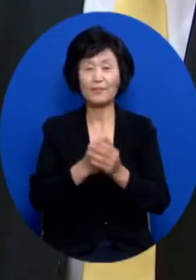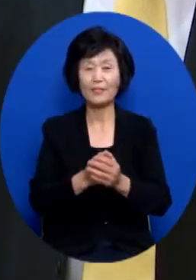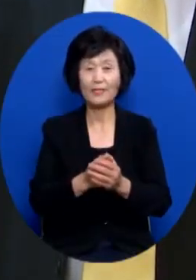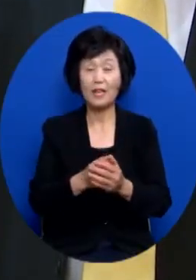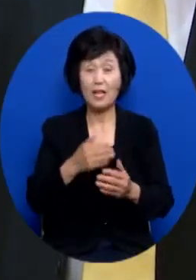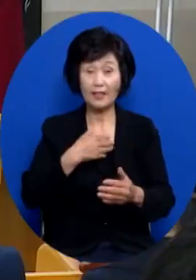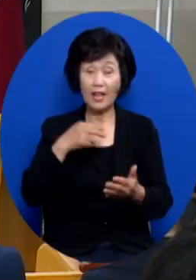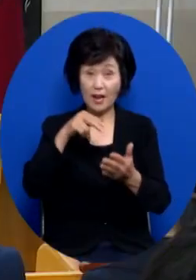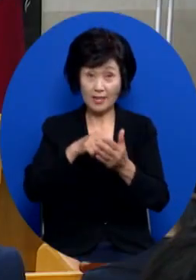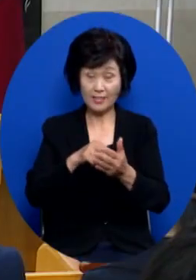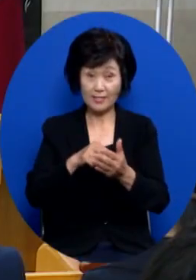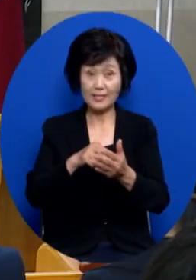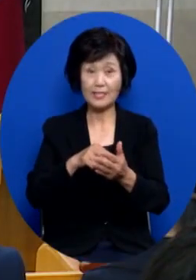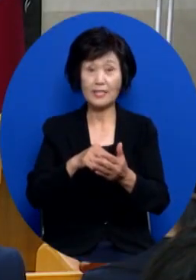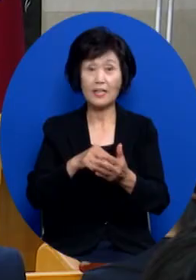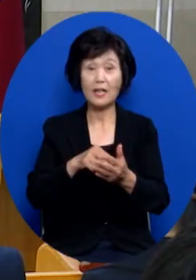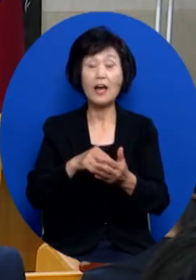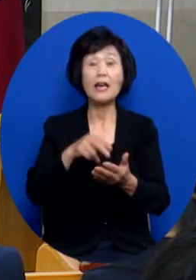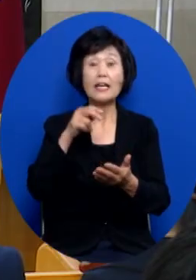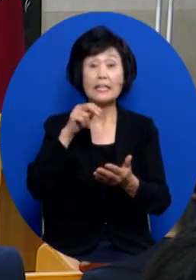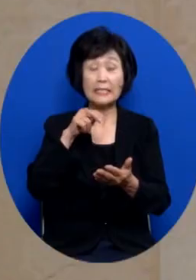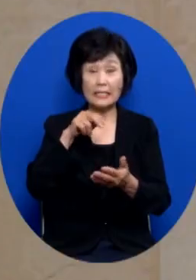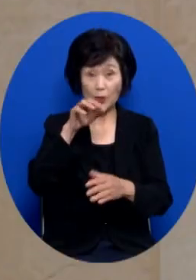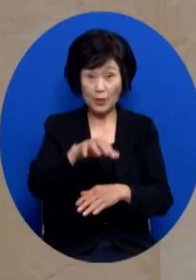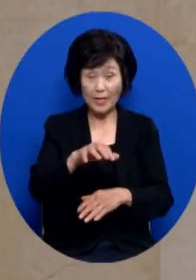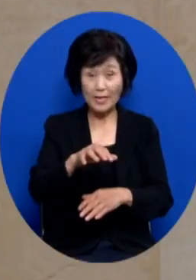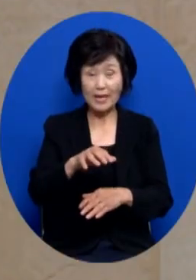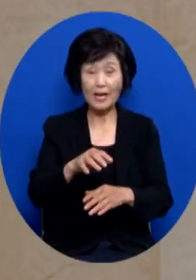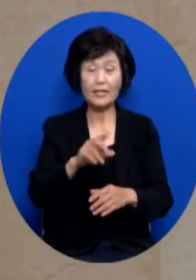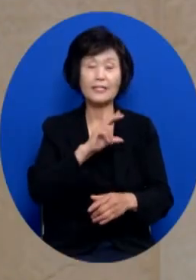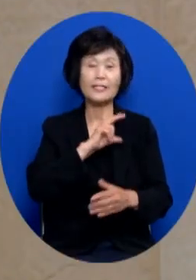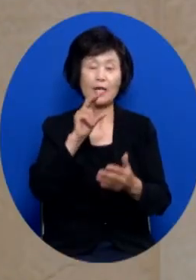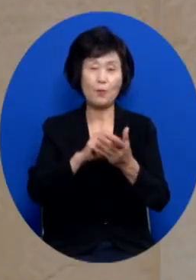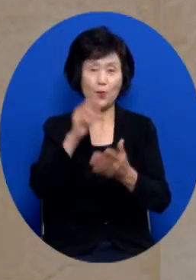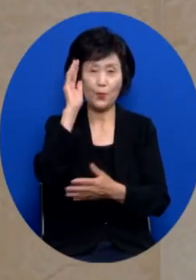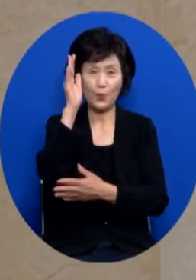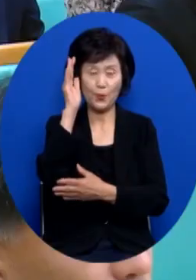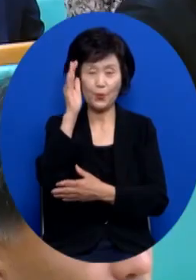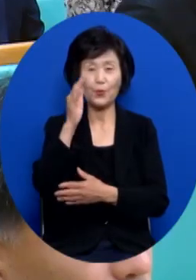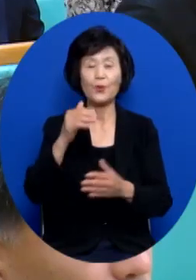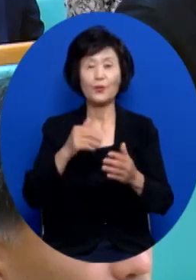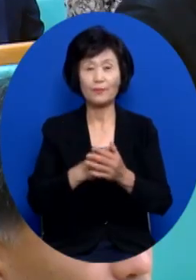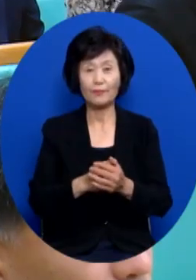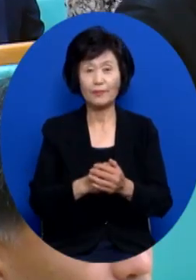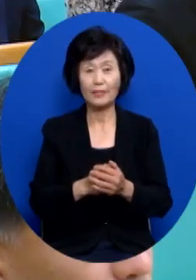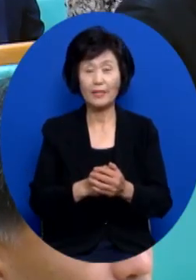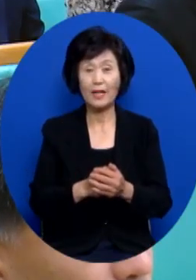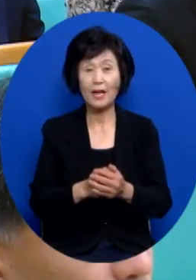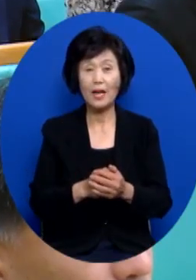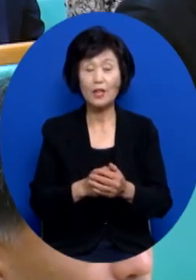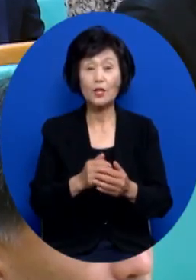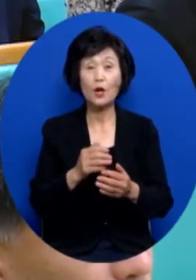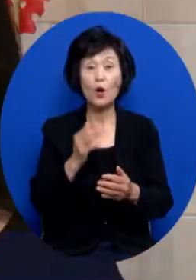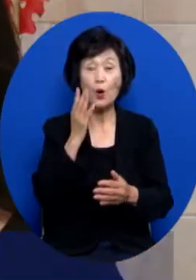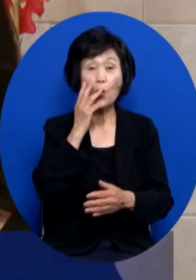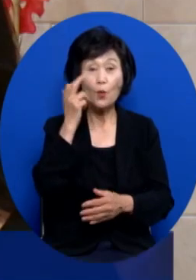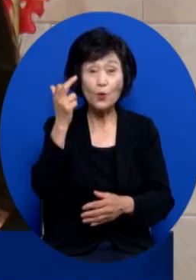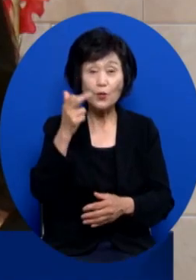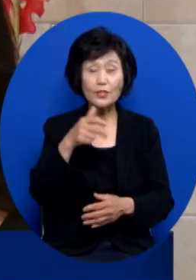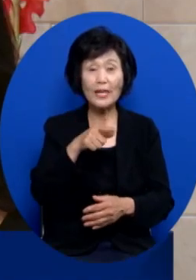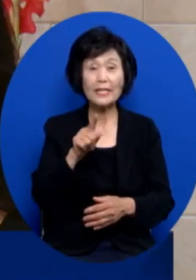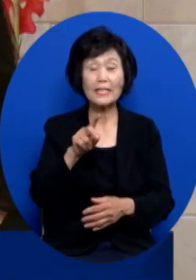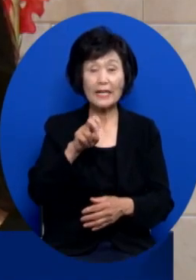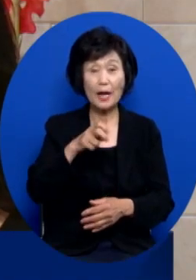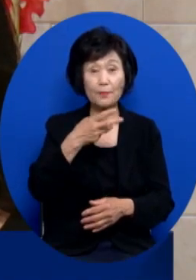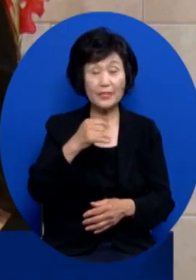내가 선자리라는 제목으로 말씀을 전했으며 빛의 교회 양홍성 목사의 제20대 울산지방 감리사 취임을 선언했습니다.